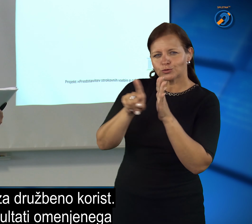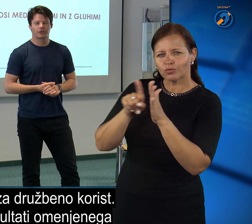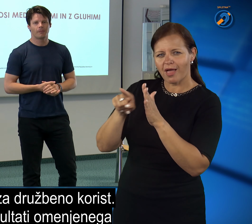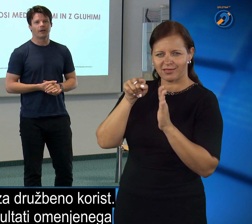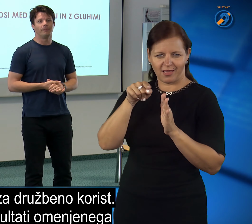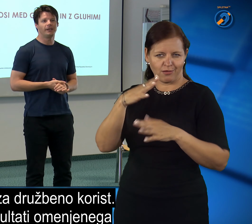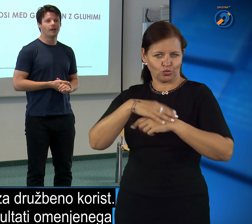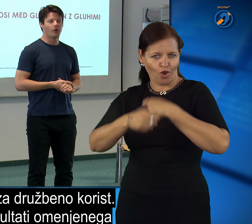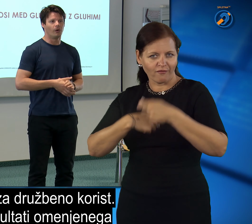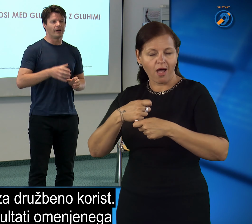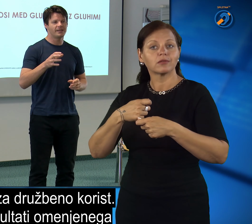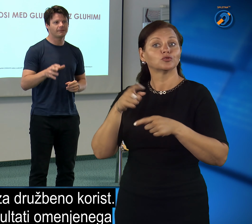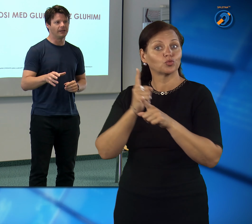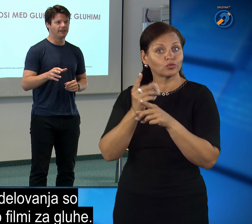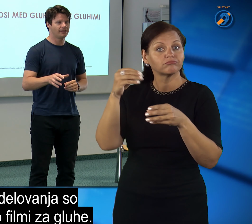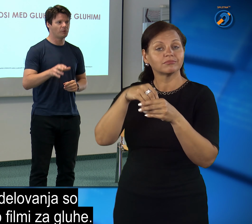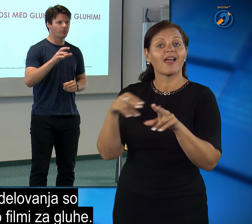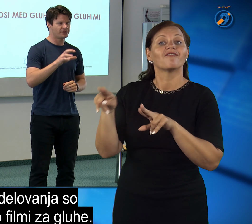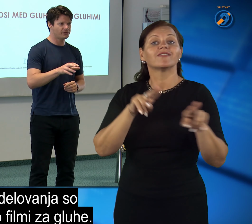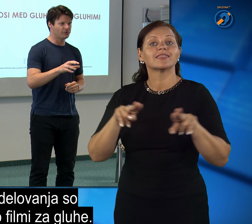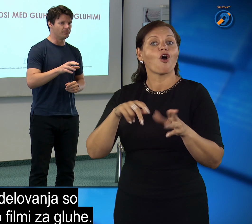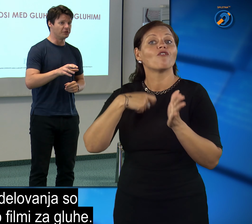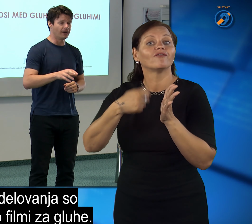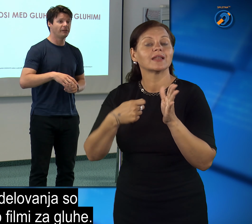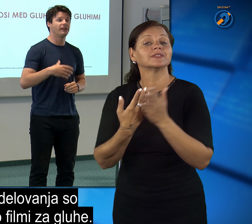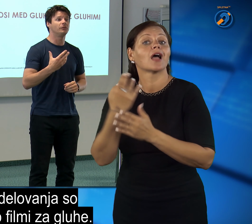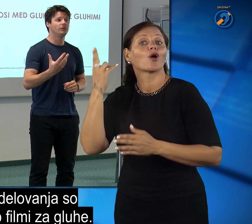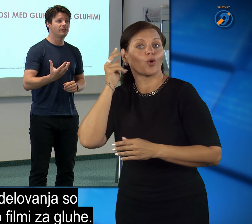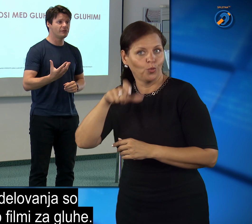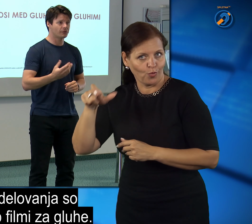Med rezultati omenjenega sodelovanja so videofilmi za gluhe.